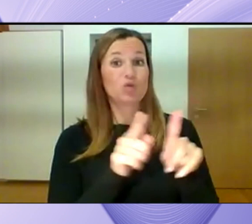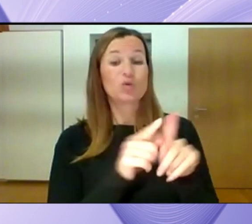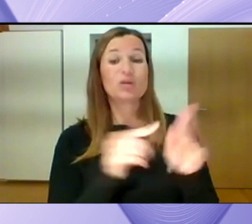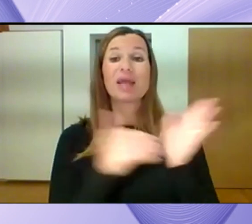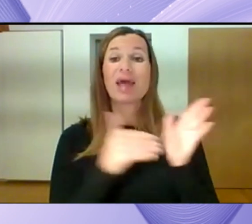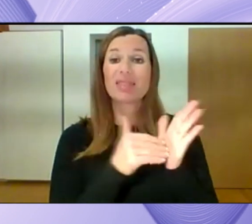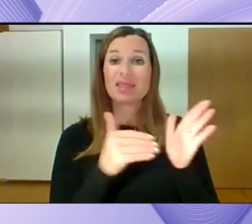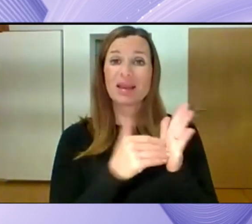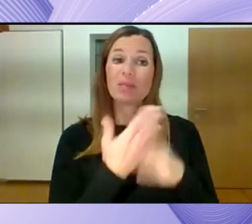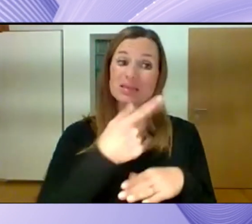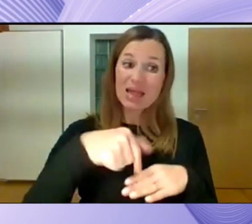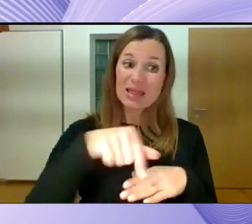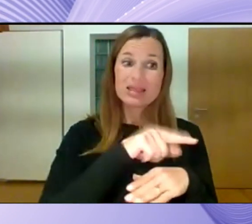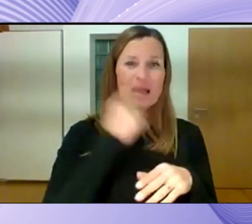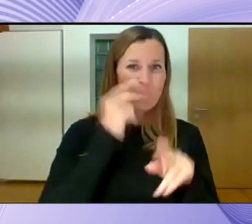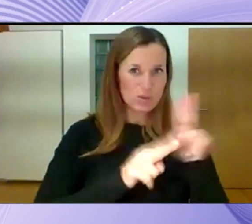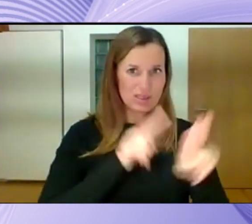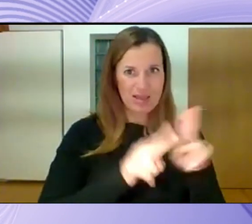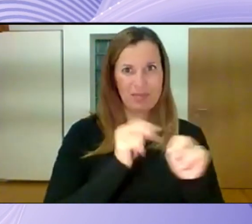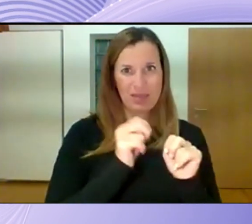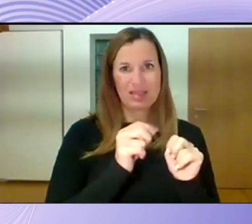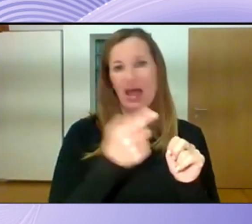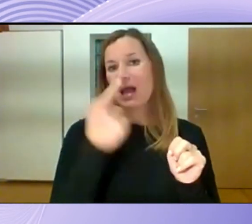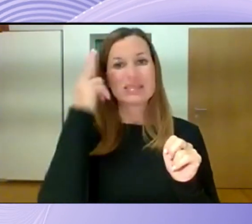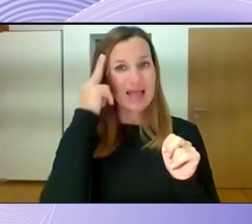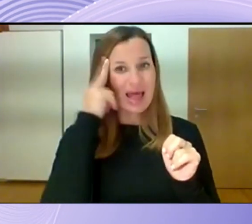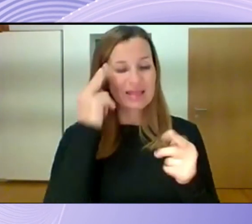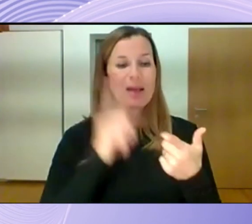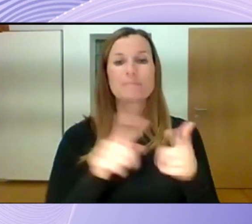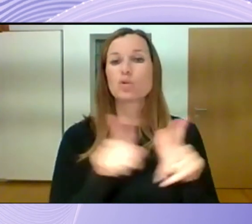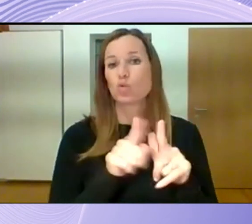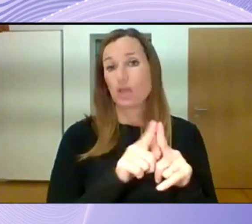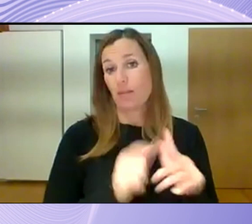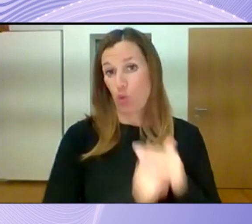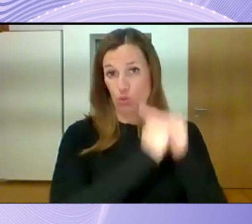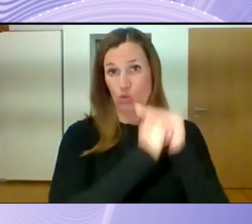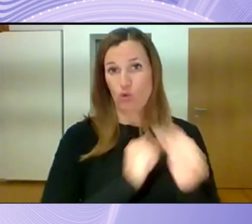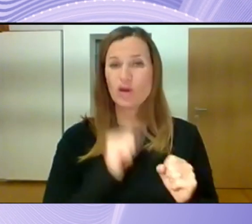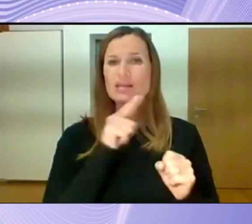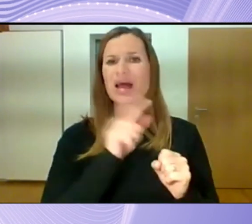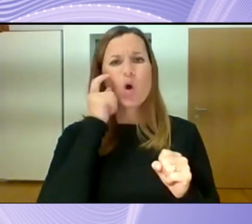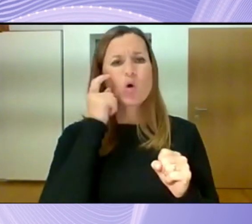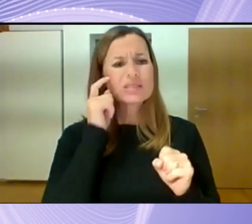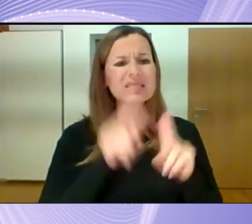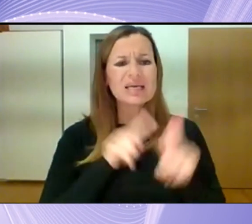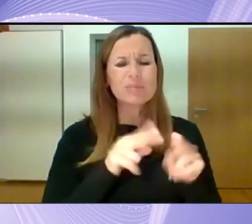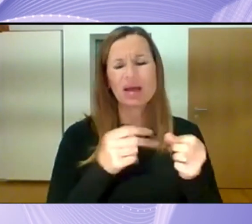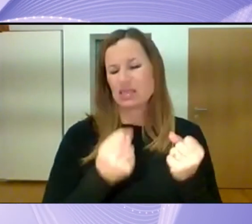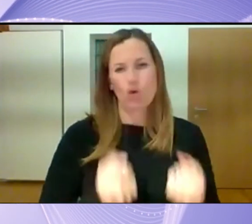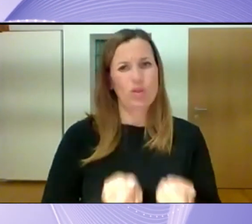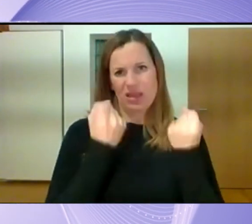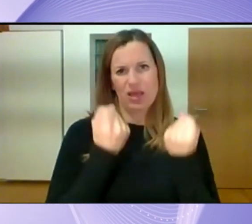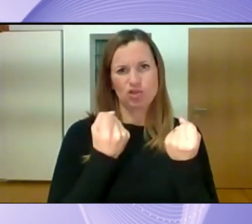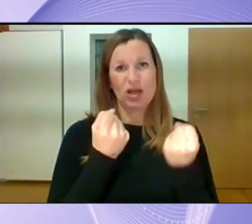njih poskrbeti tako z znanjem kot s podporo, ker je lahko ta oskrba zelo težka. Ker skrbeti